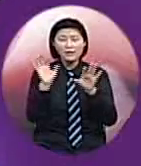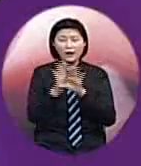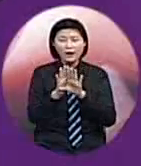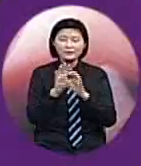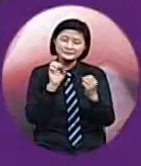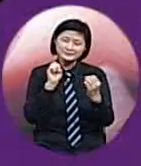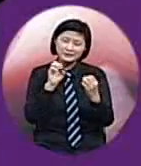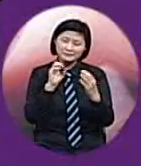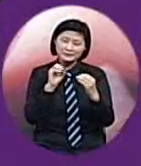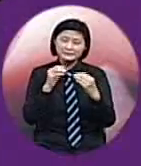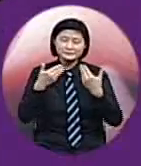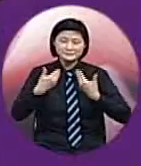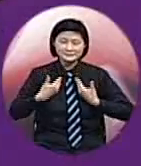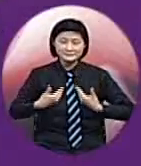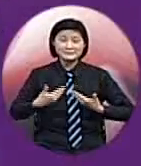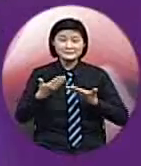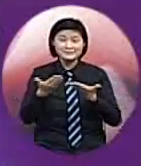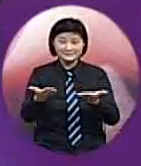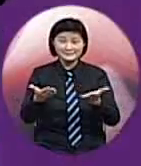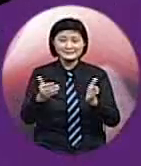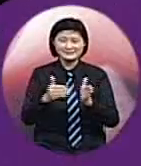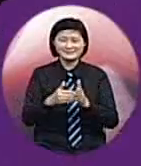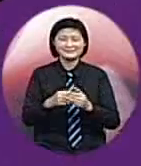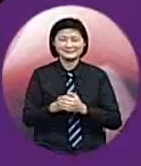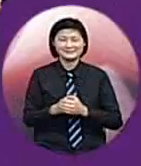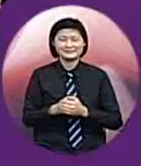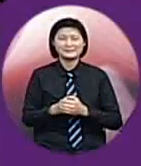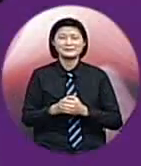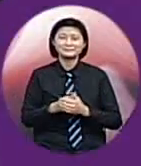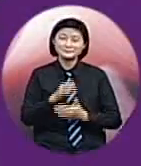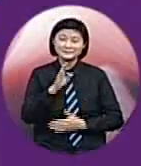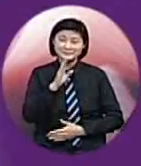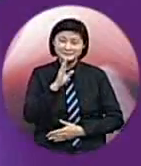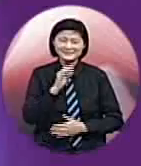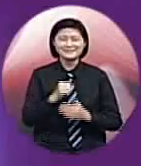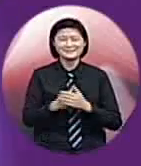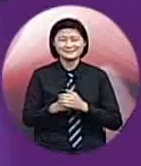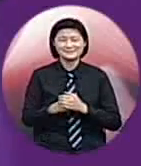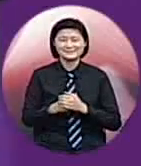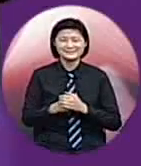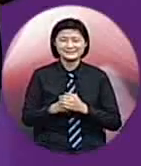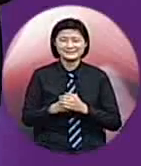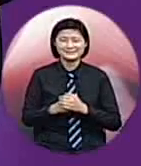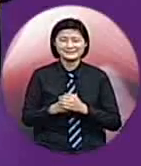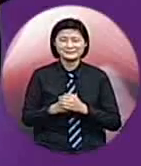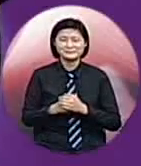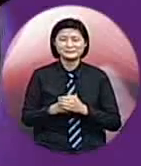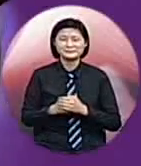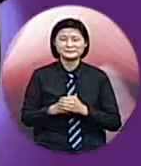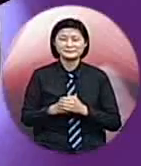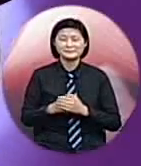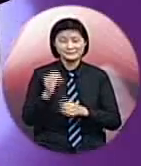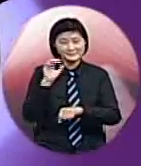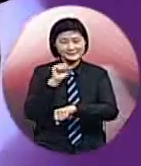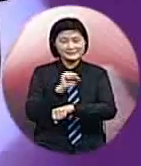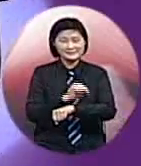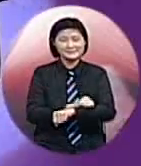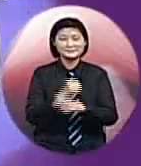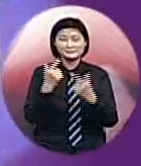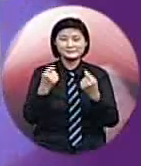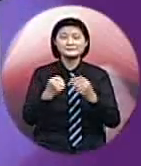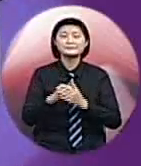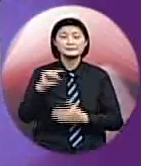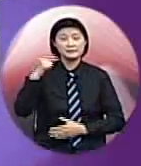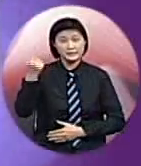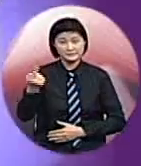우리가 진정을 아유. 시켜드렸잖아요. 대화를 하면서. 짚고 넘어가. 인터뷰하면서. 자, 네. 너무 잘하셨어요. 네. 네,